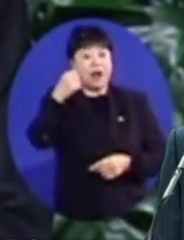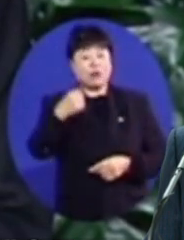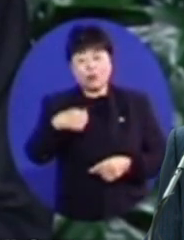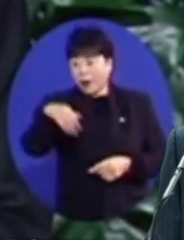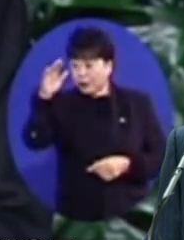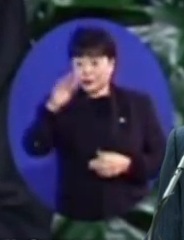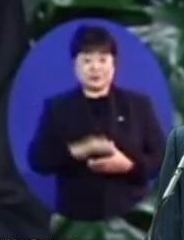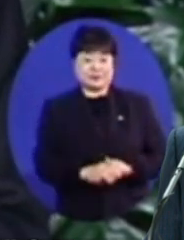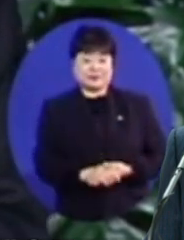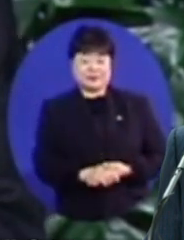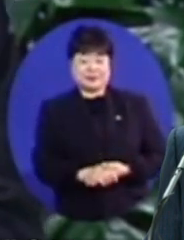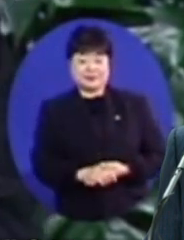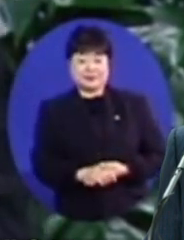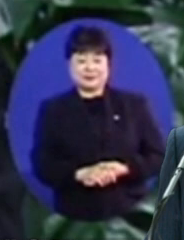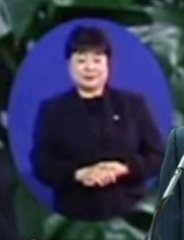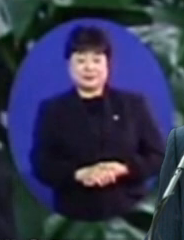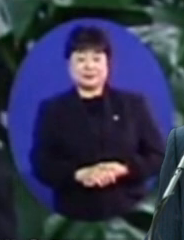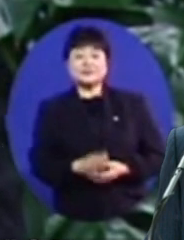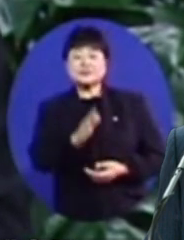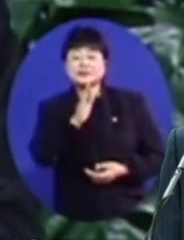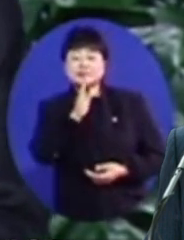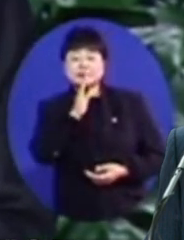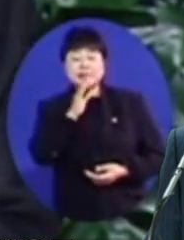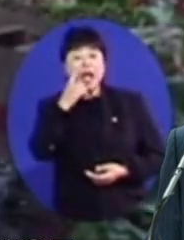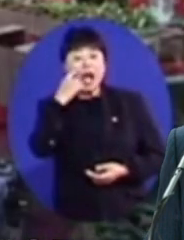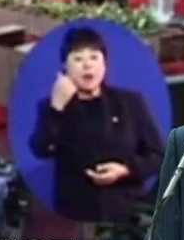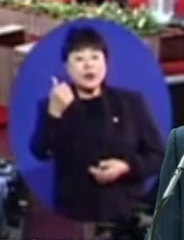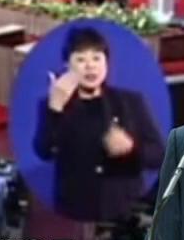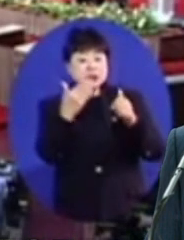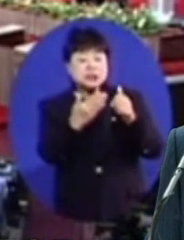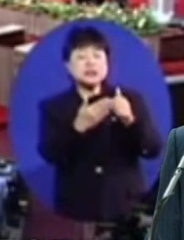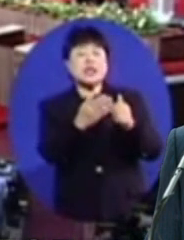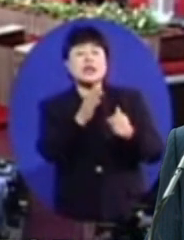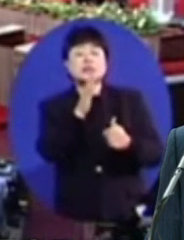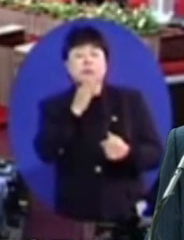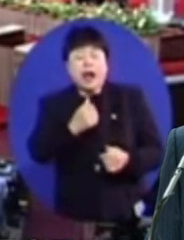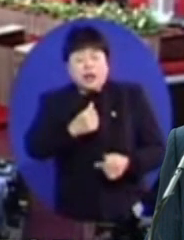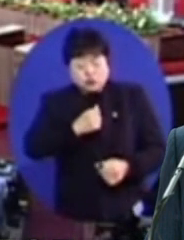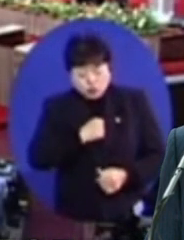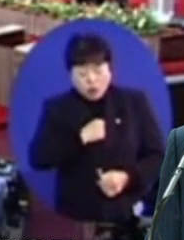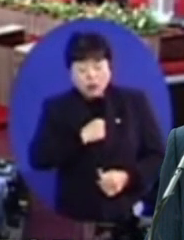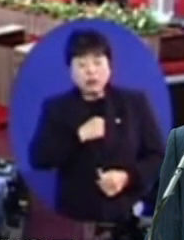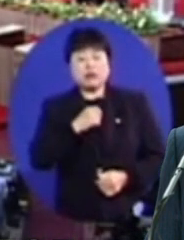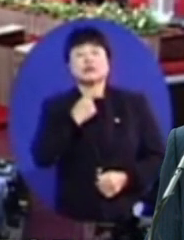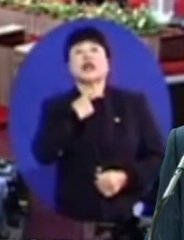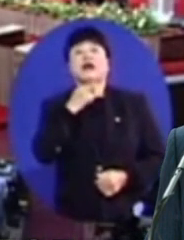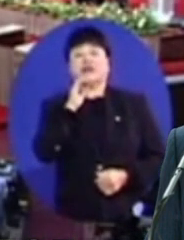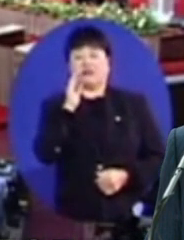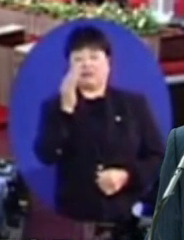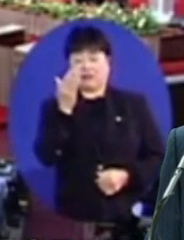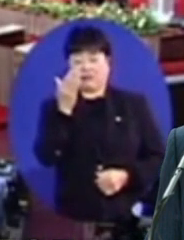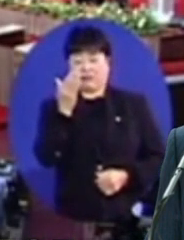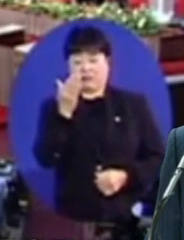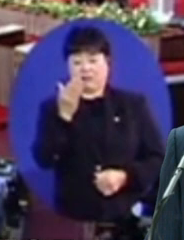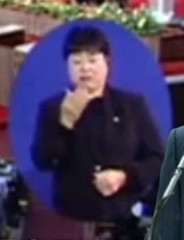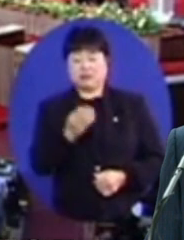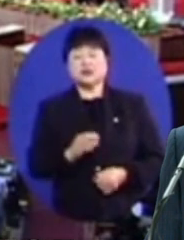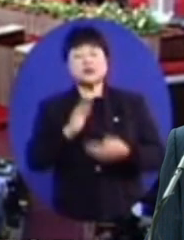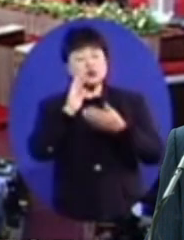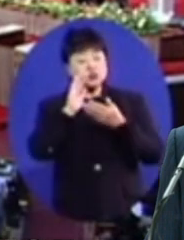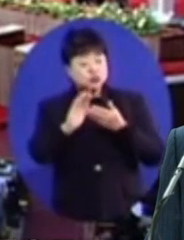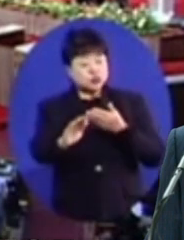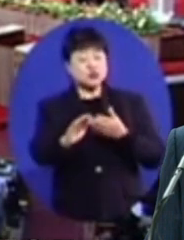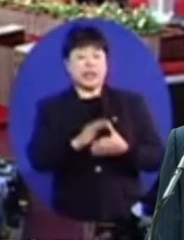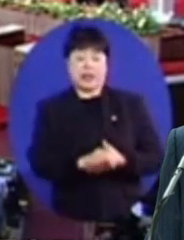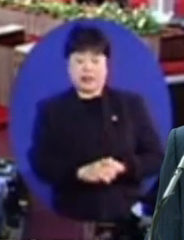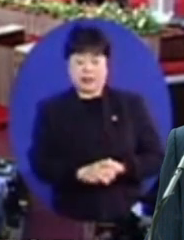그러고 갔어요 그게 저희 아버님에게는 굉장한 충격이 됐습니다 그 뜻을 다하고 난 다음에는